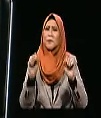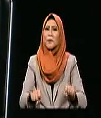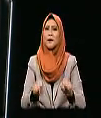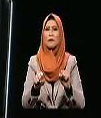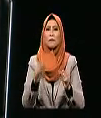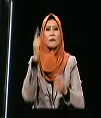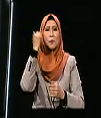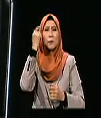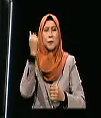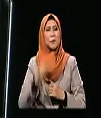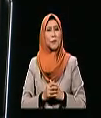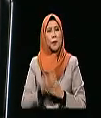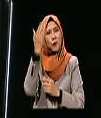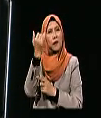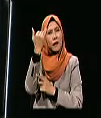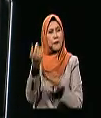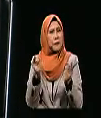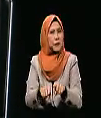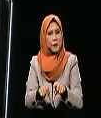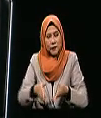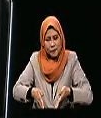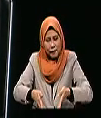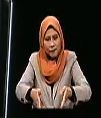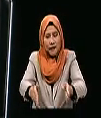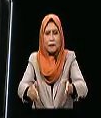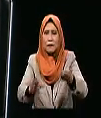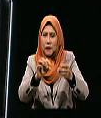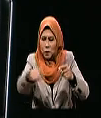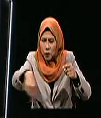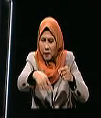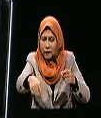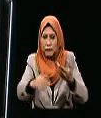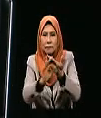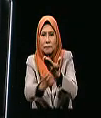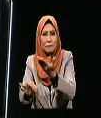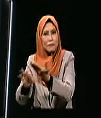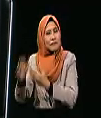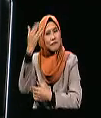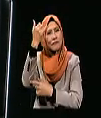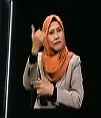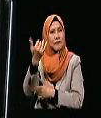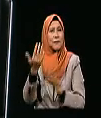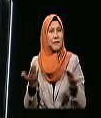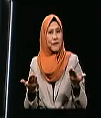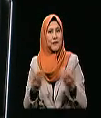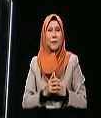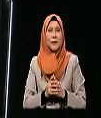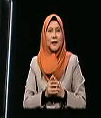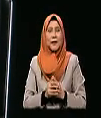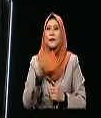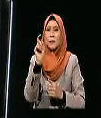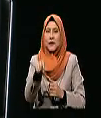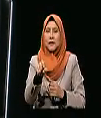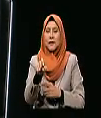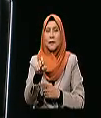Jadi kenapa masih ada jalan berlubang? Jadi mungkin pendekatan kita untuk mengatasi masalah ini ialah perkara ini ialah